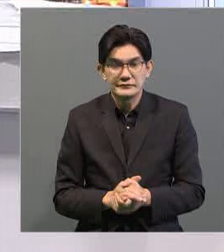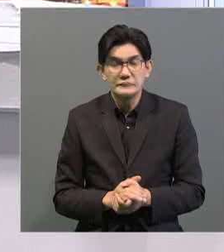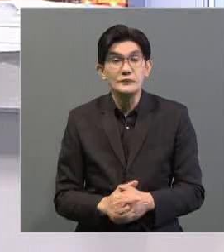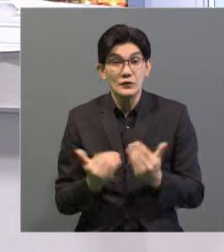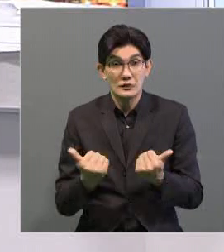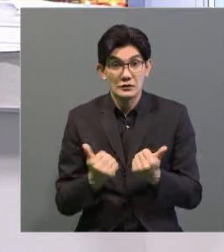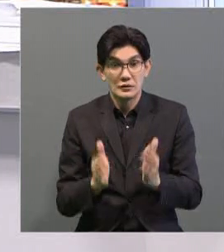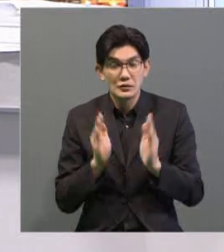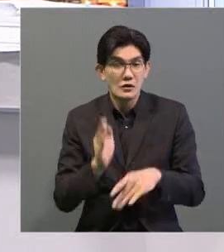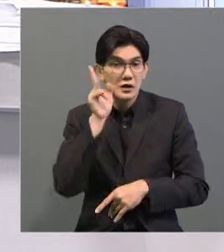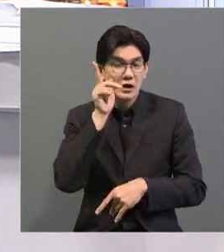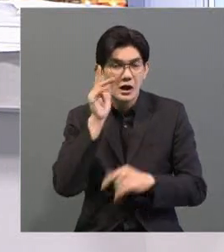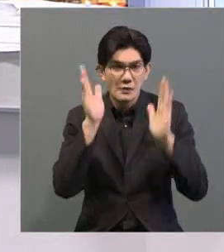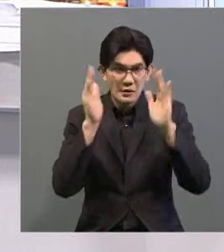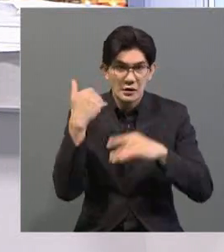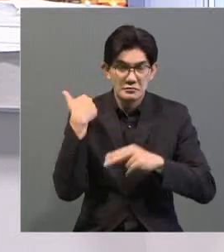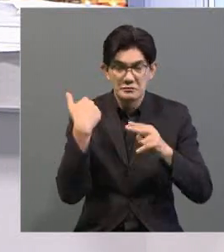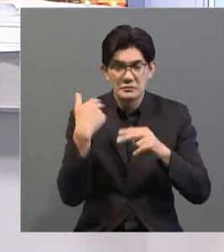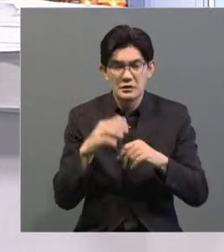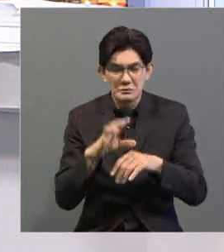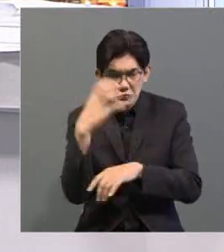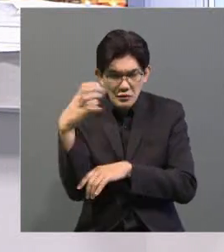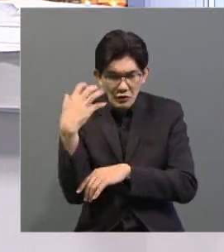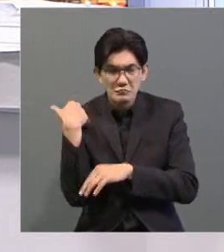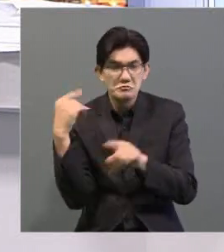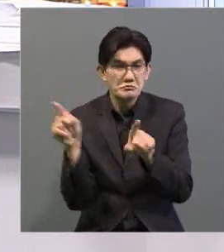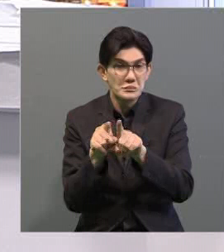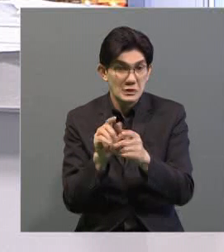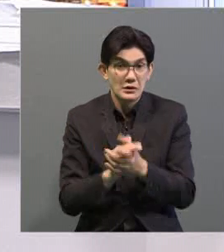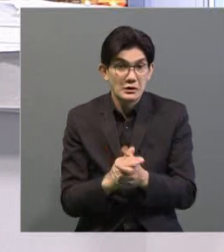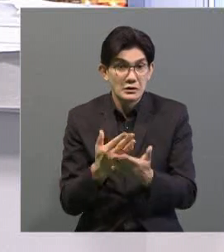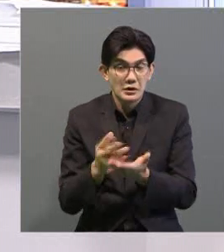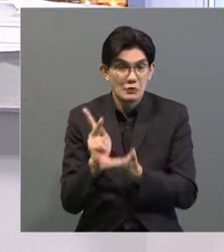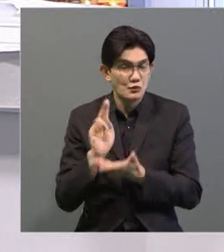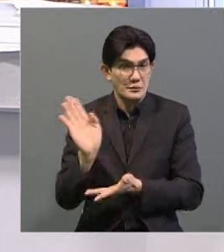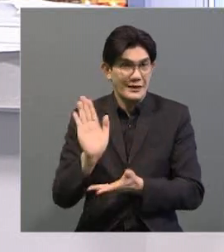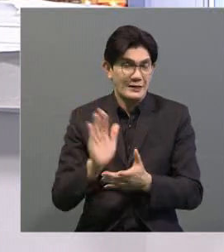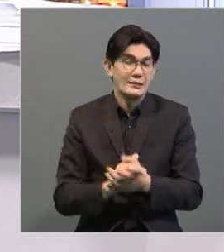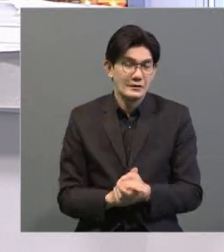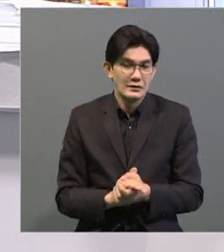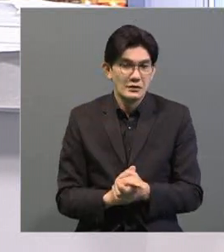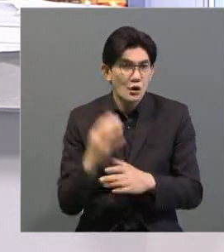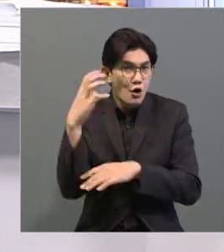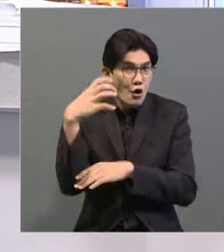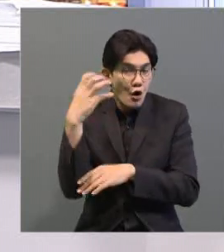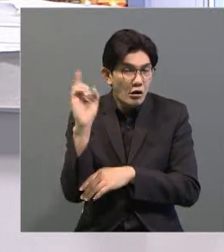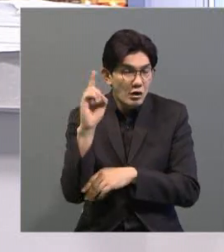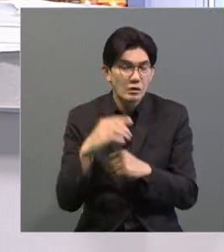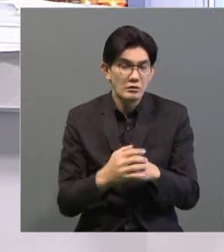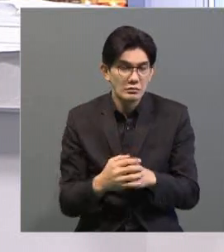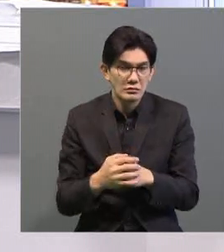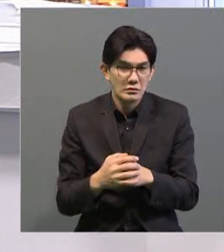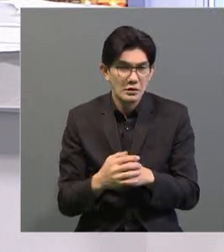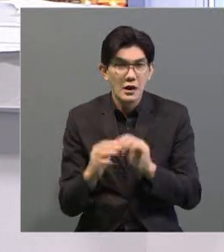ส่วนข่าวนี้มีผู้ประกาศข่าวชื่อดังตกเป็นเหยื่อนะคะแต่ว่าไม่ได้เป็นเหยื่อของขบวนการกู้เงินอะไรนะคะแต่ว่าตกเป็นเหยื่อด้วยการน